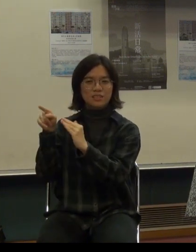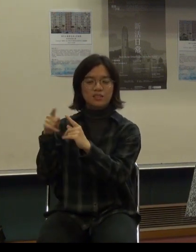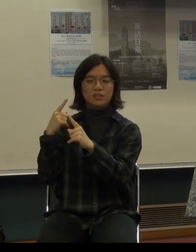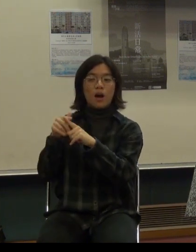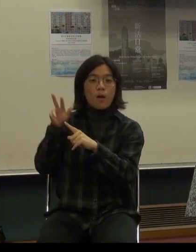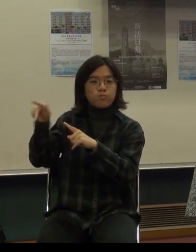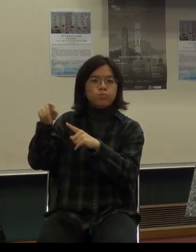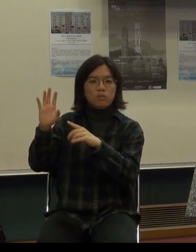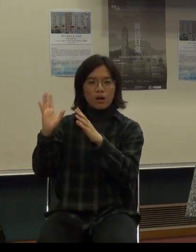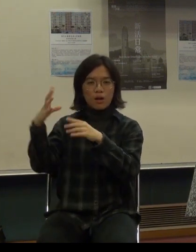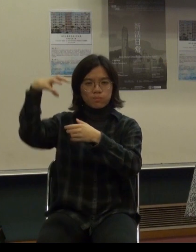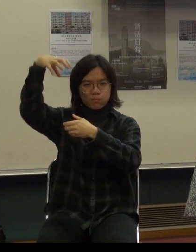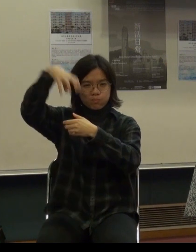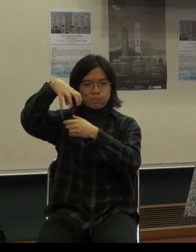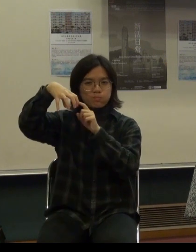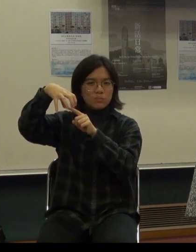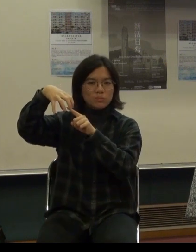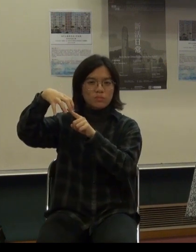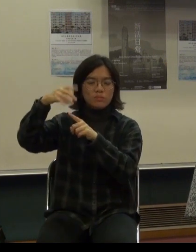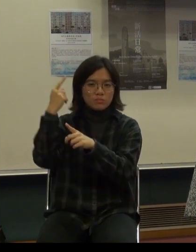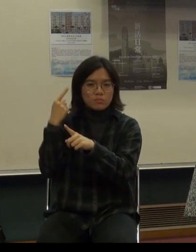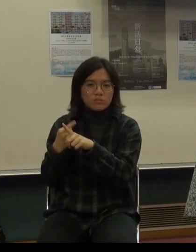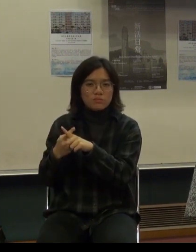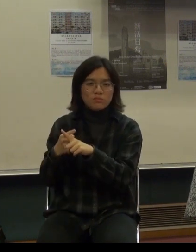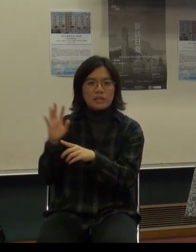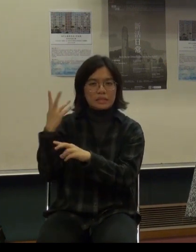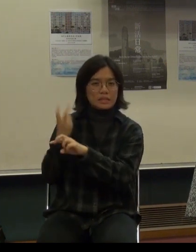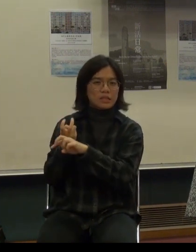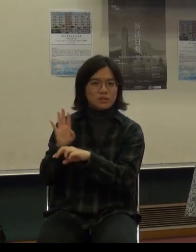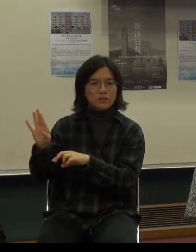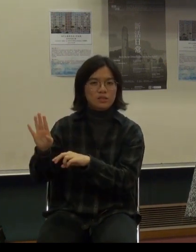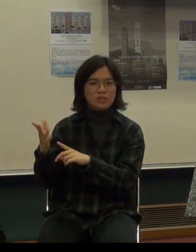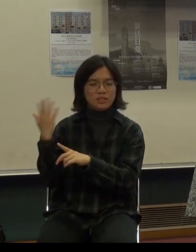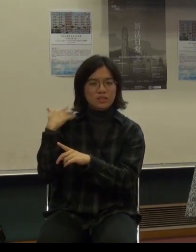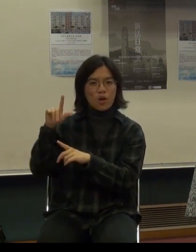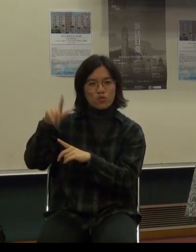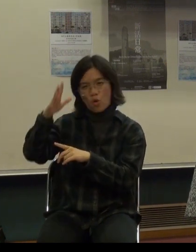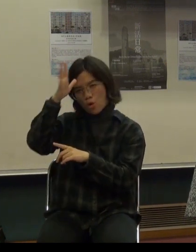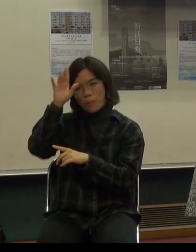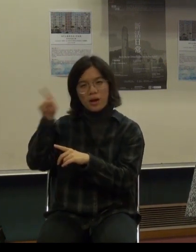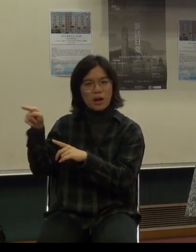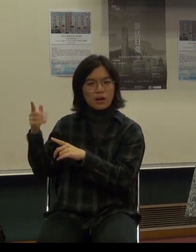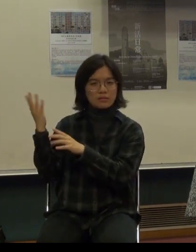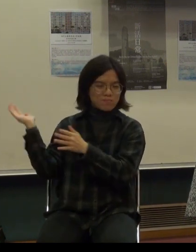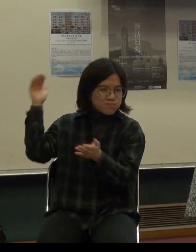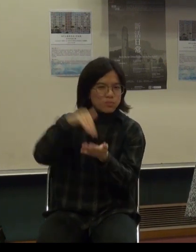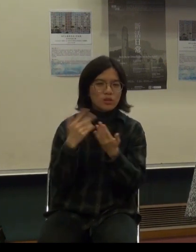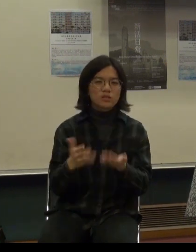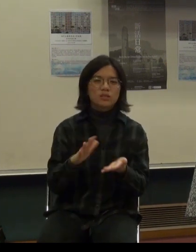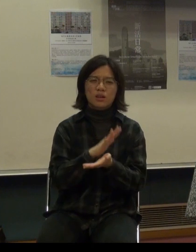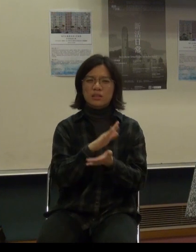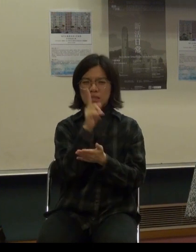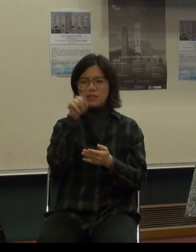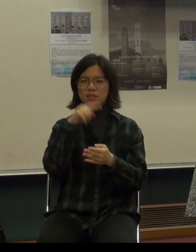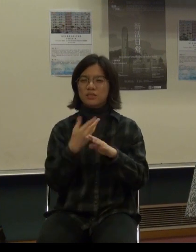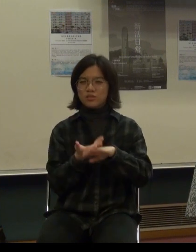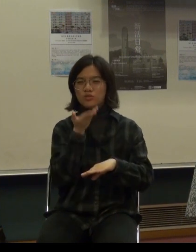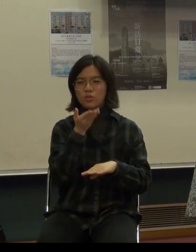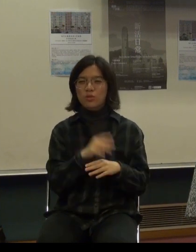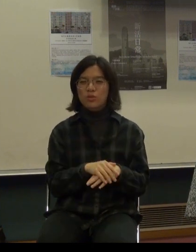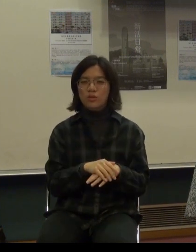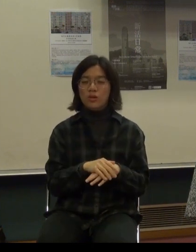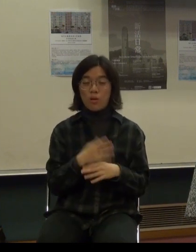頂呢其實是石屎起，已經 是古羅馬時期到現在的了，即是 過千年的了應該我估。其實石屎不是真